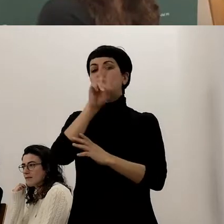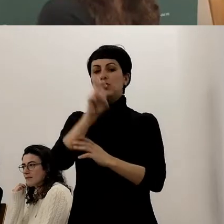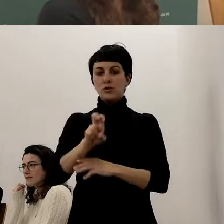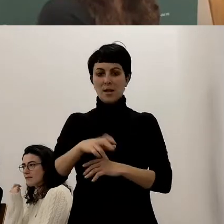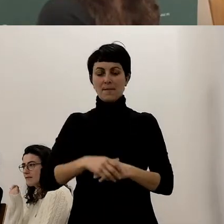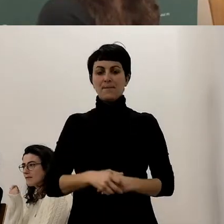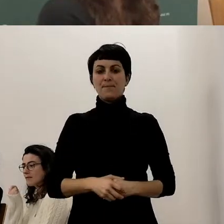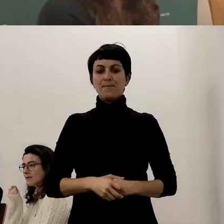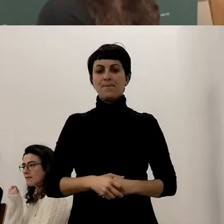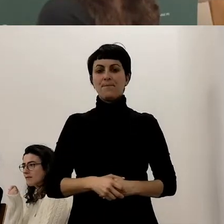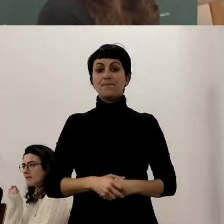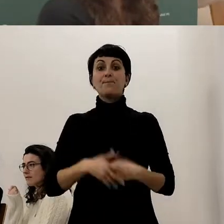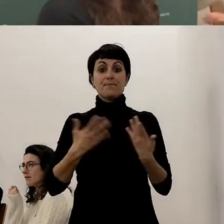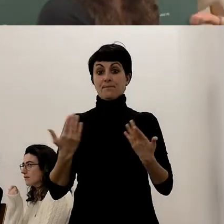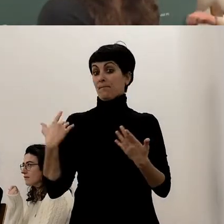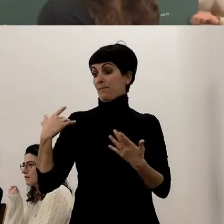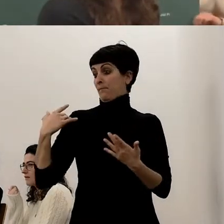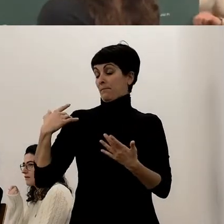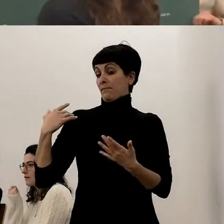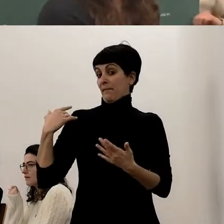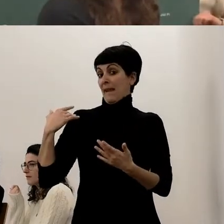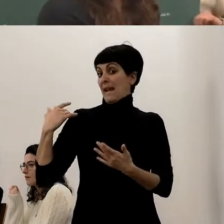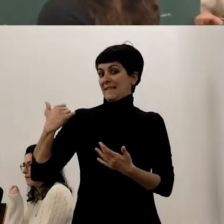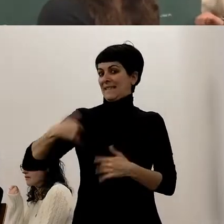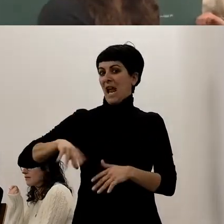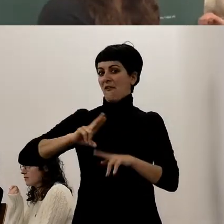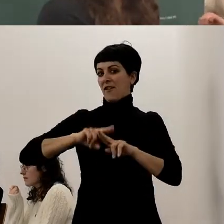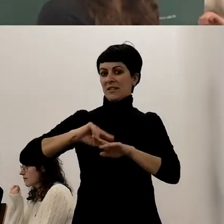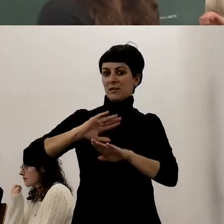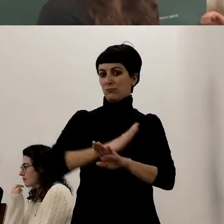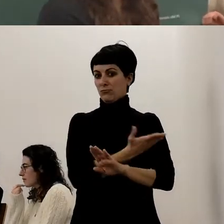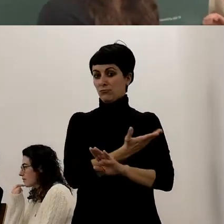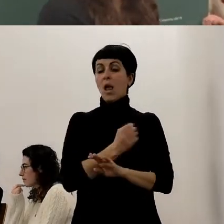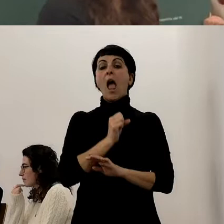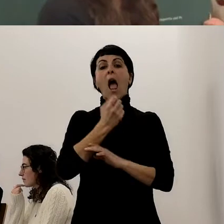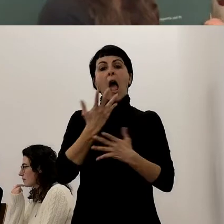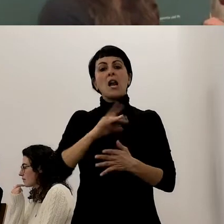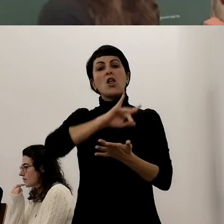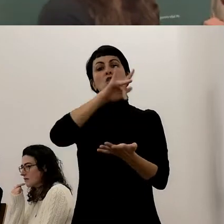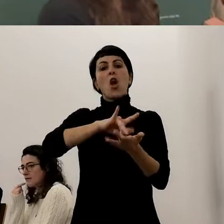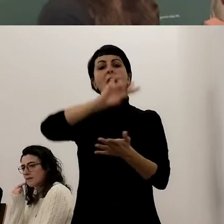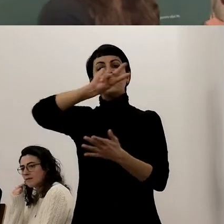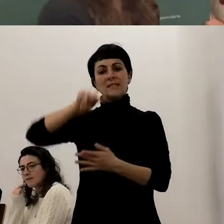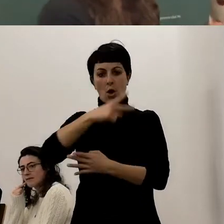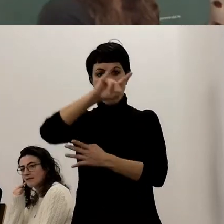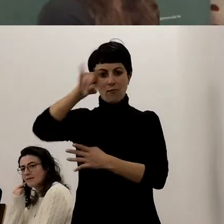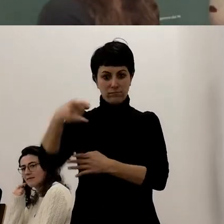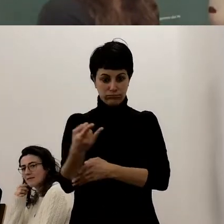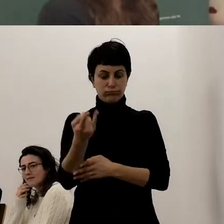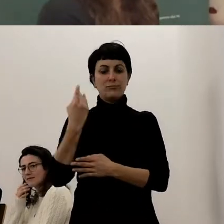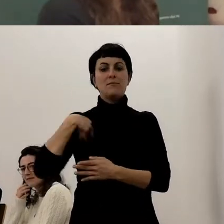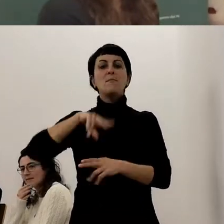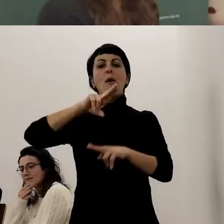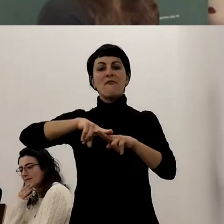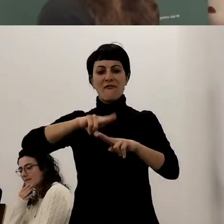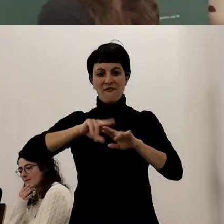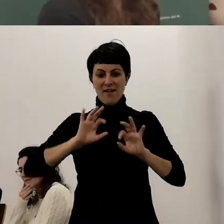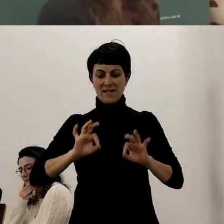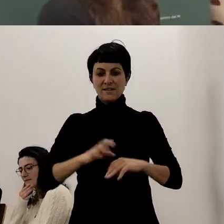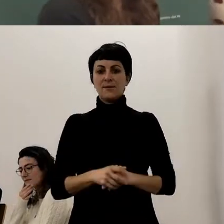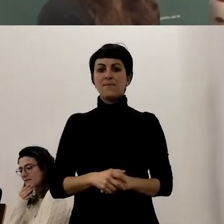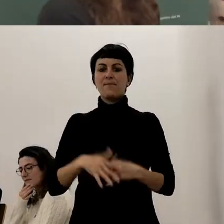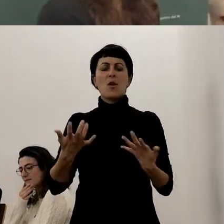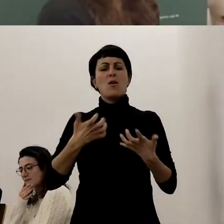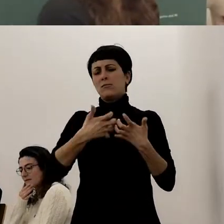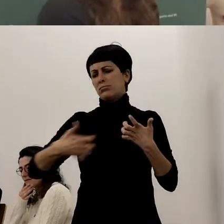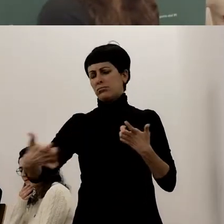les festes i ja encetem ja pràcticament el segon cap de setmana gran de les festes. No m'hi ha com un mes,